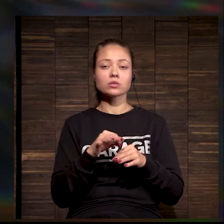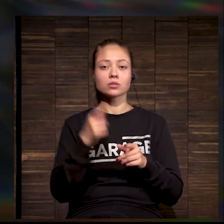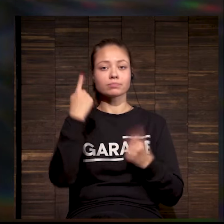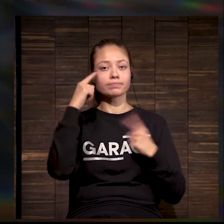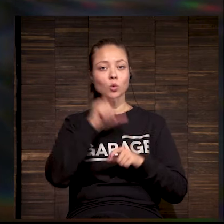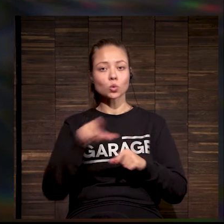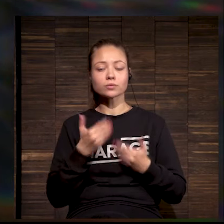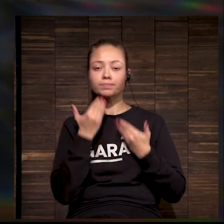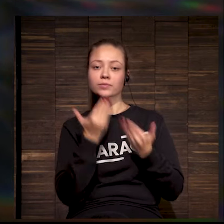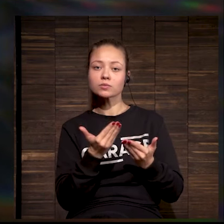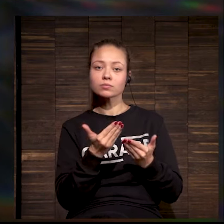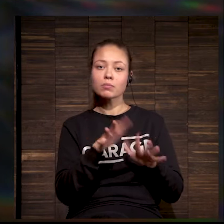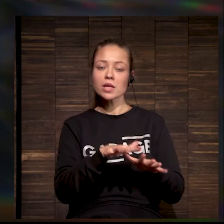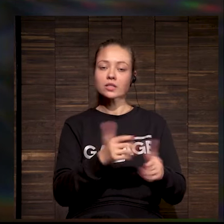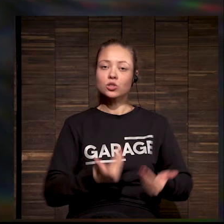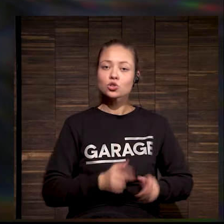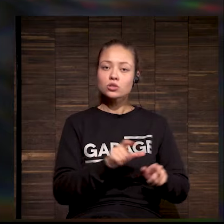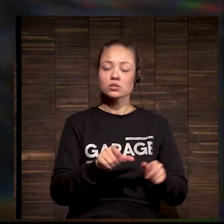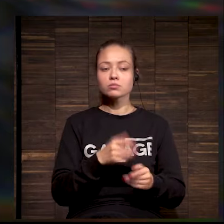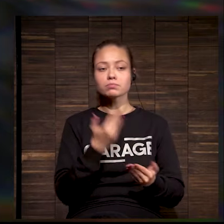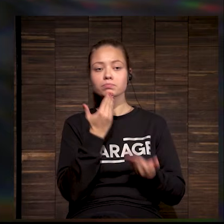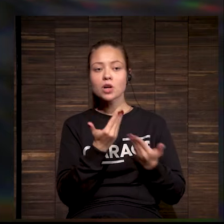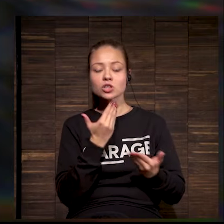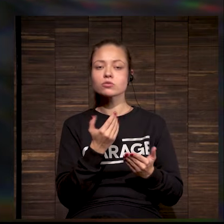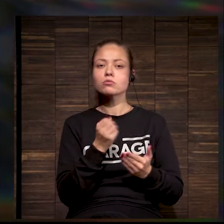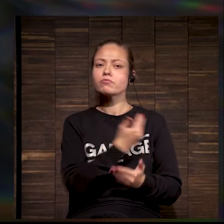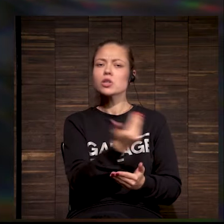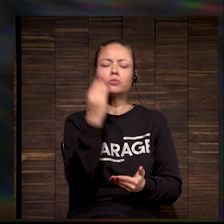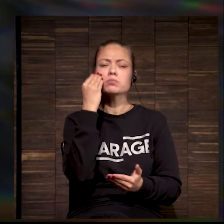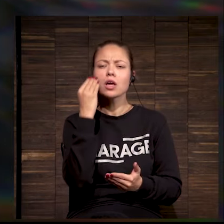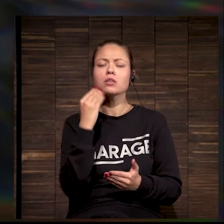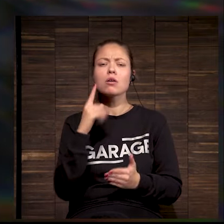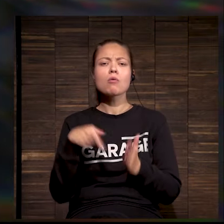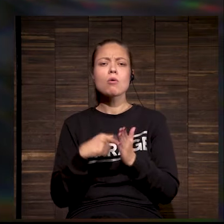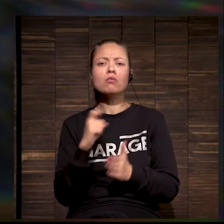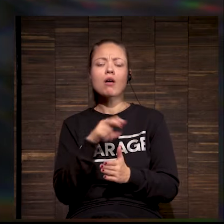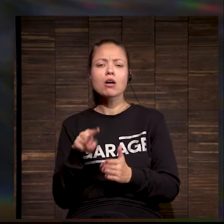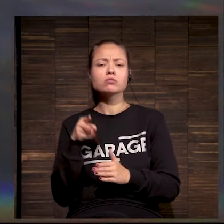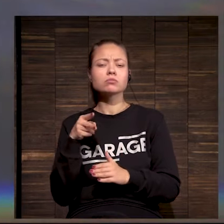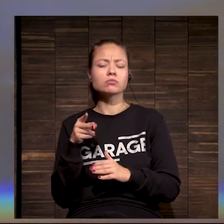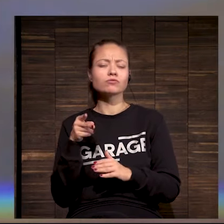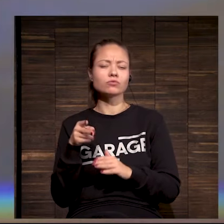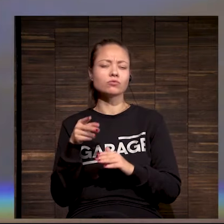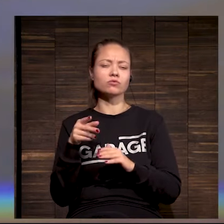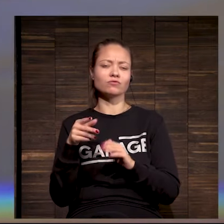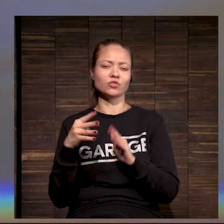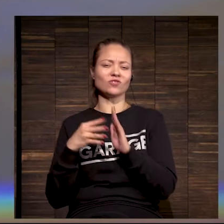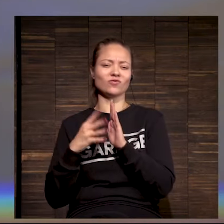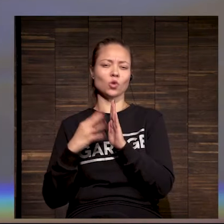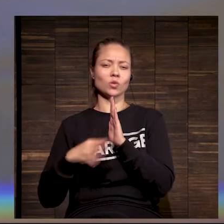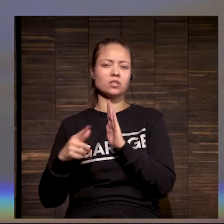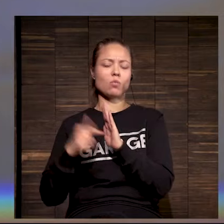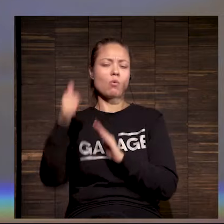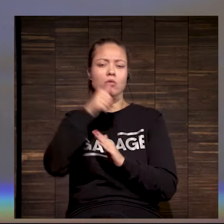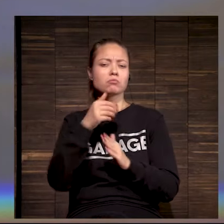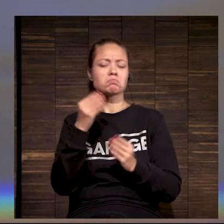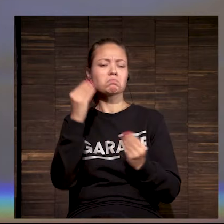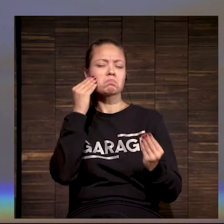спрашивали как вам кажется как может выглядеть халат девяносто седьмом году в частности для этого проекта использование телефонные будки